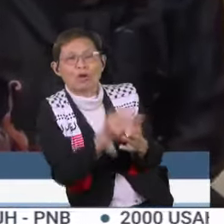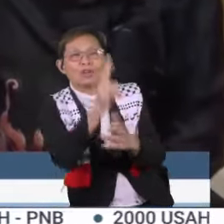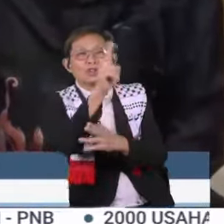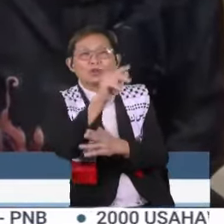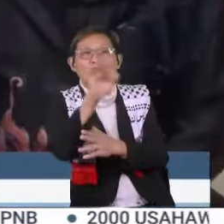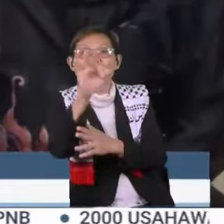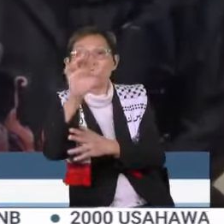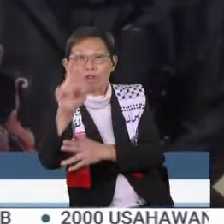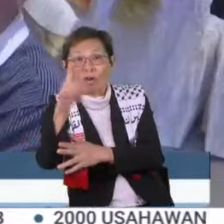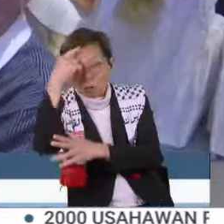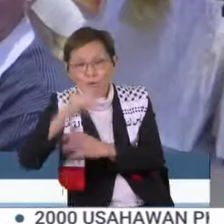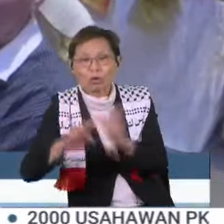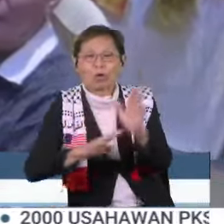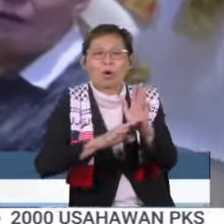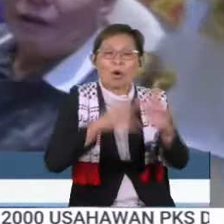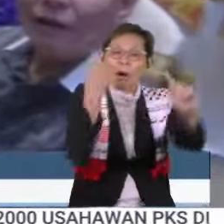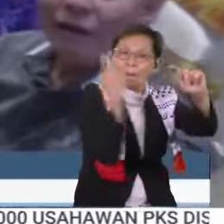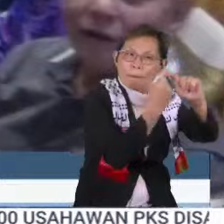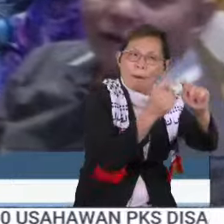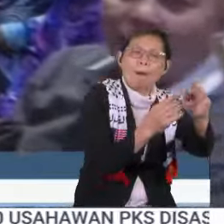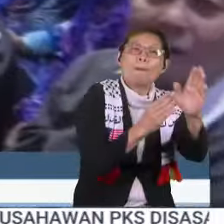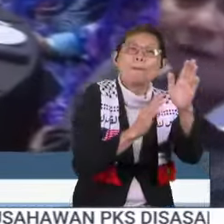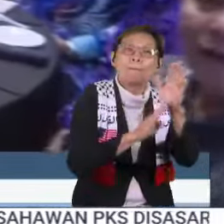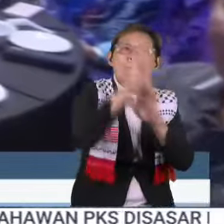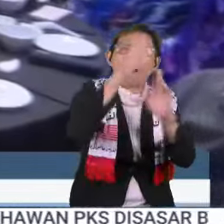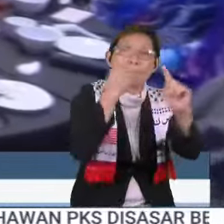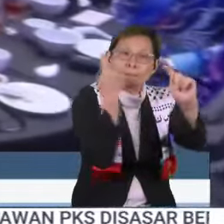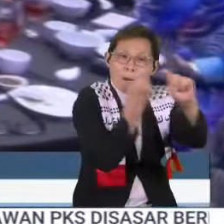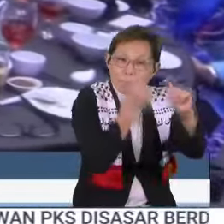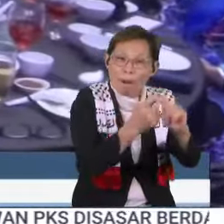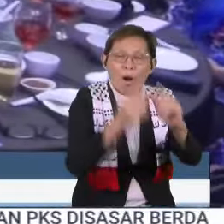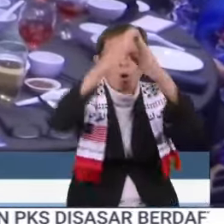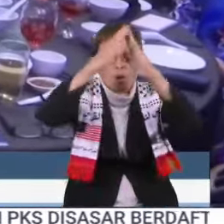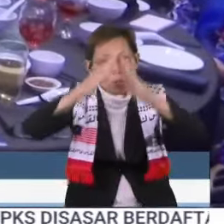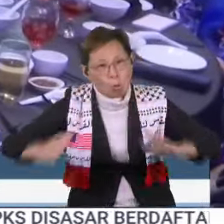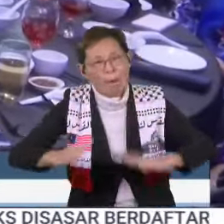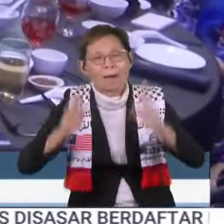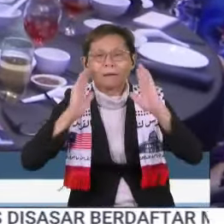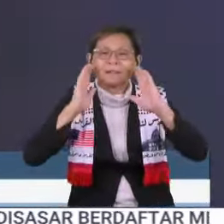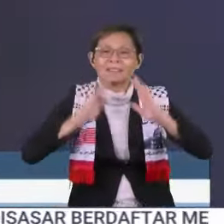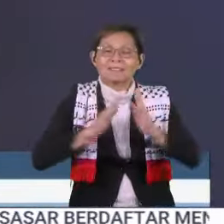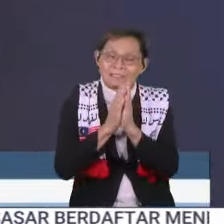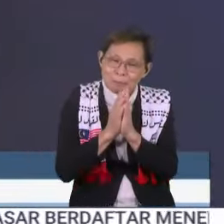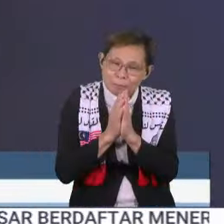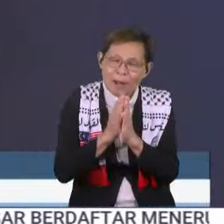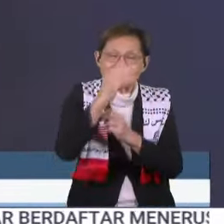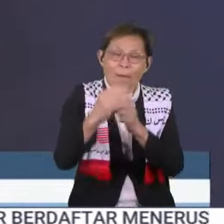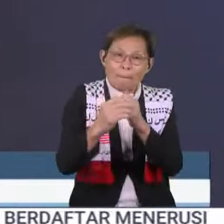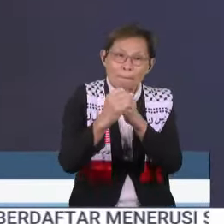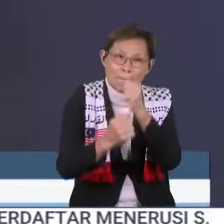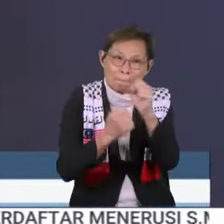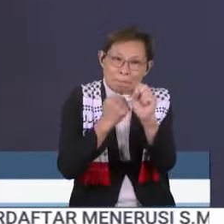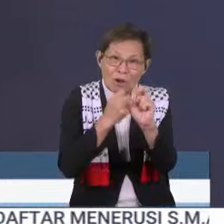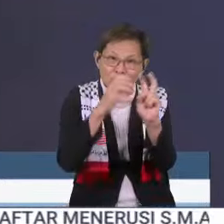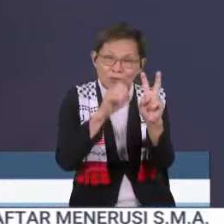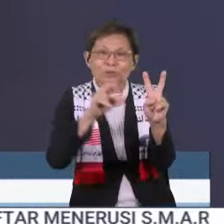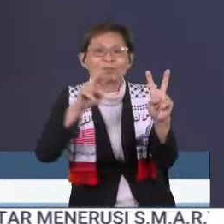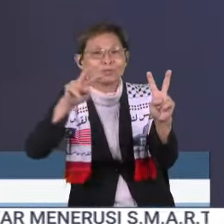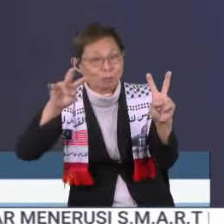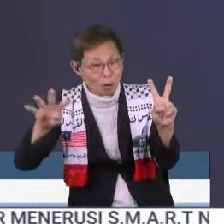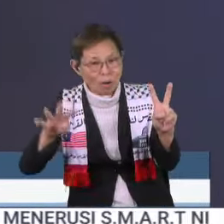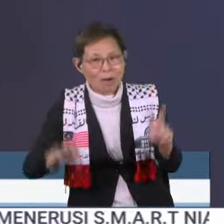UNIFOR untuk membangunkan rumah ibadah agama-agama lain di negeri ini pada tahun hadapan. Sementara itu, Timbalan Premier Sarawak Dato' Amar